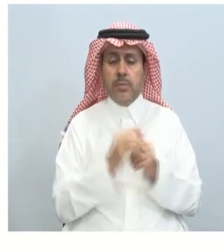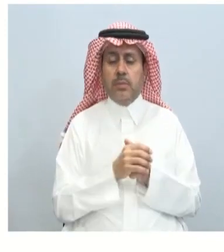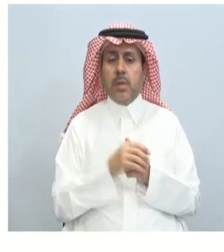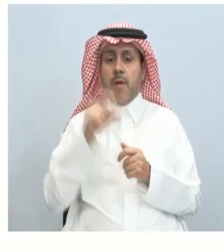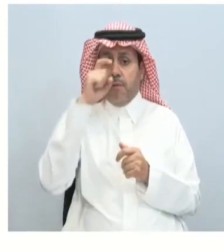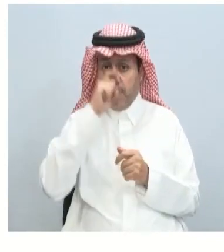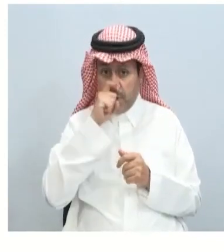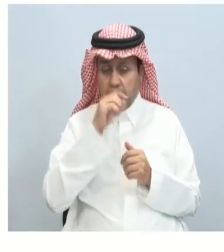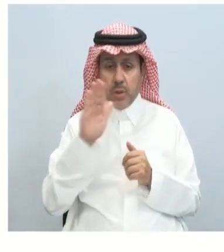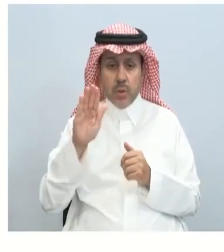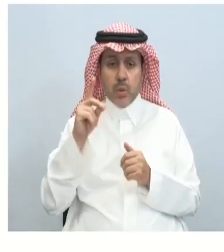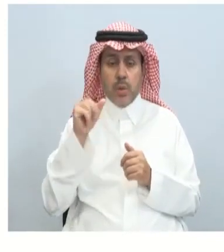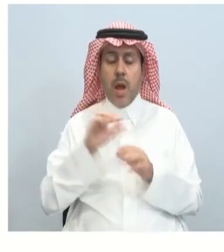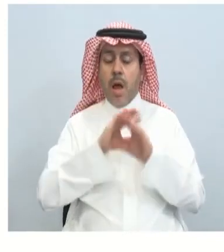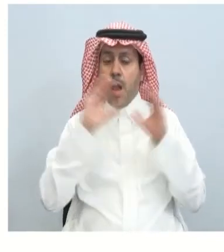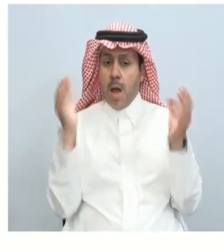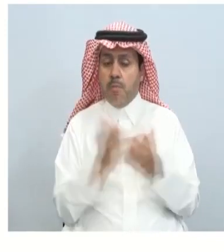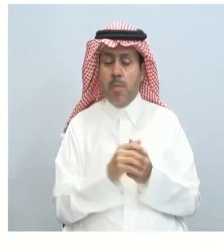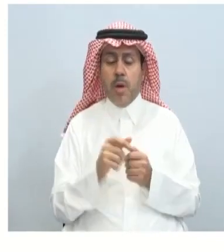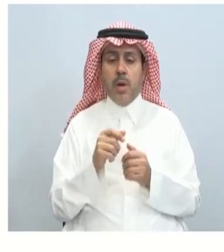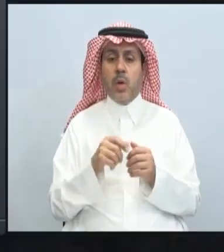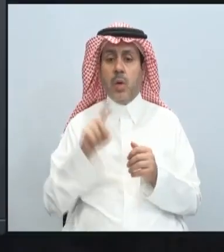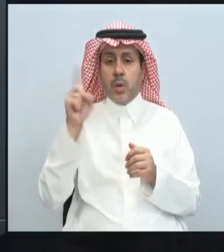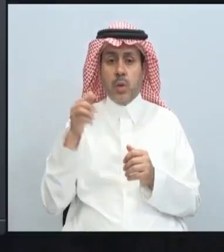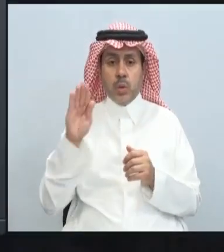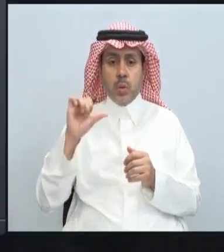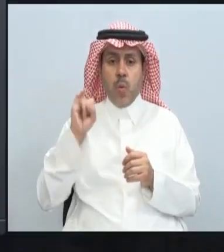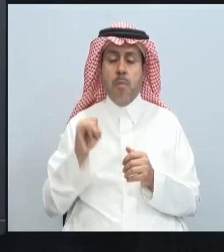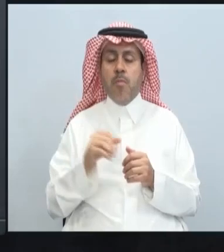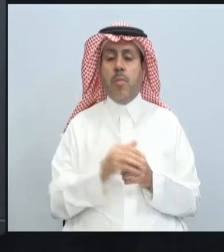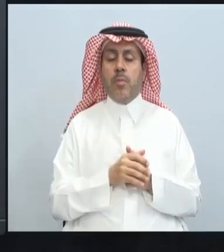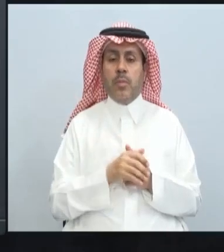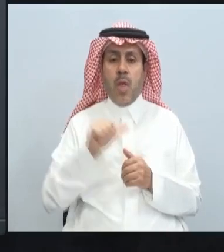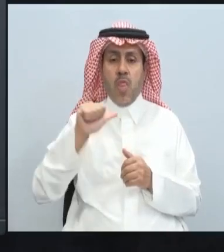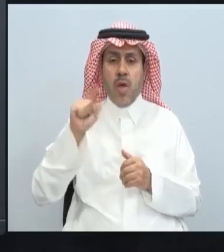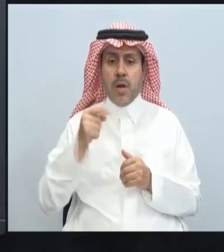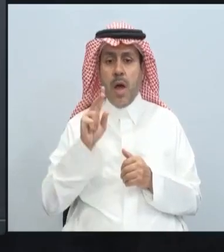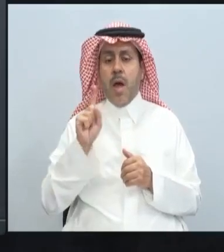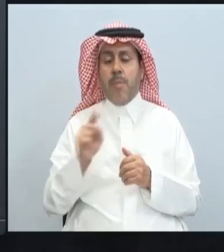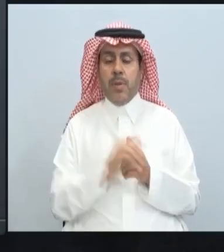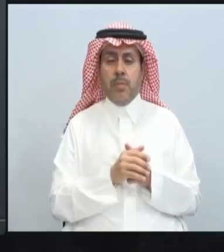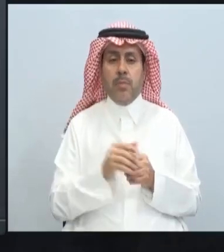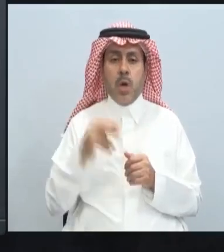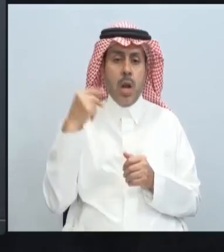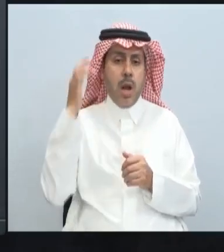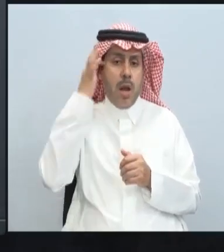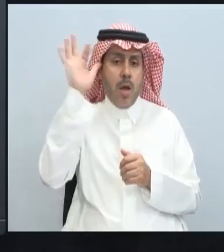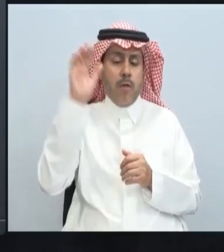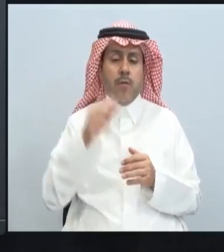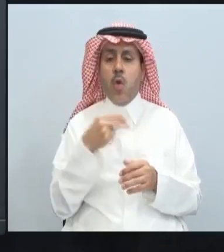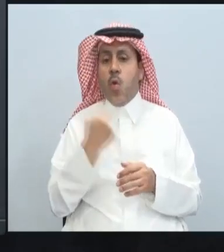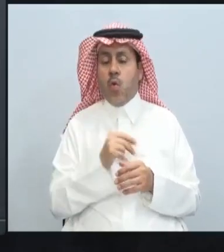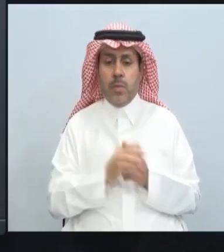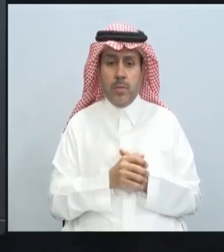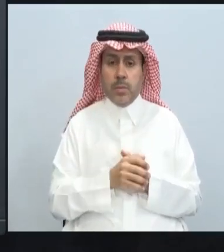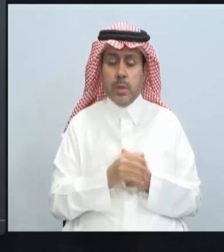السلطه العامه للرسوم والضرائب فانه يندرج تحت القانون العام لان الدوله هنا استخدمت السياده